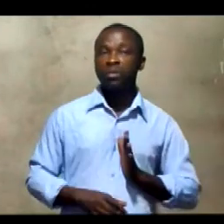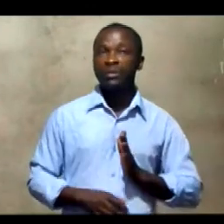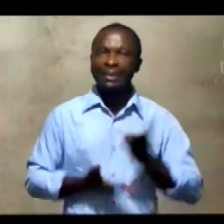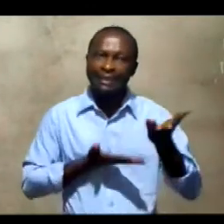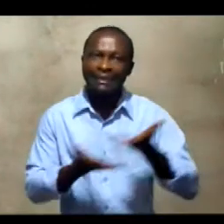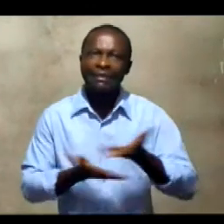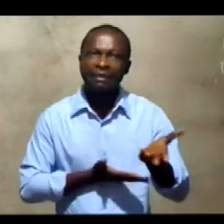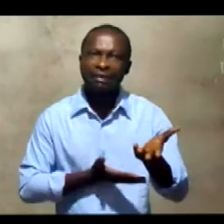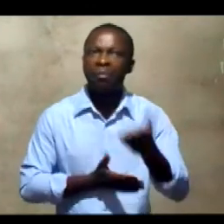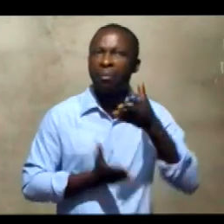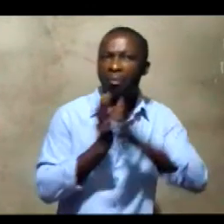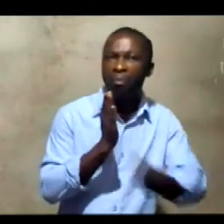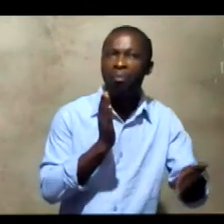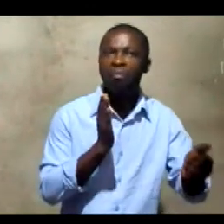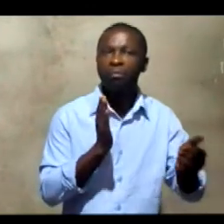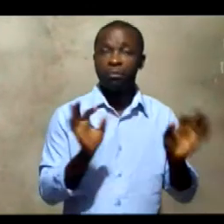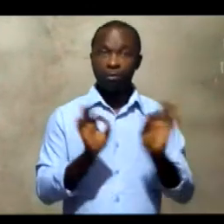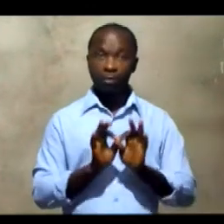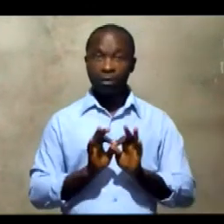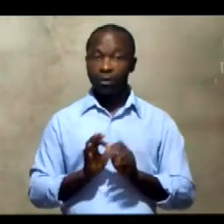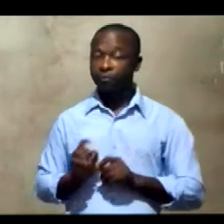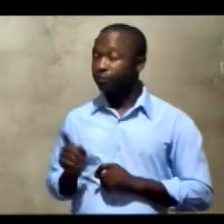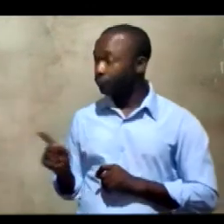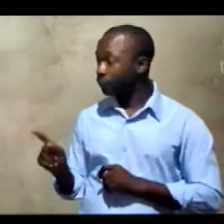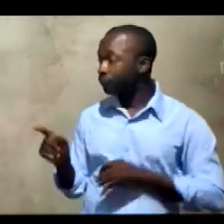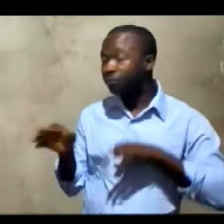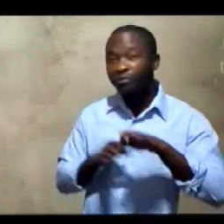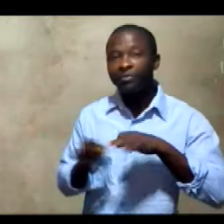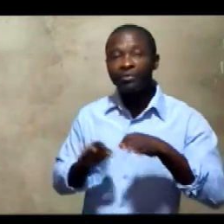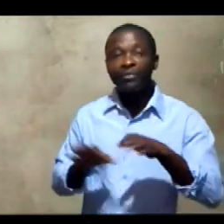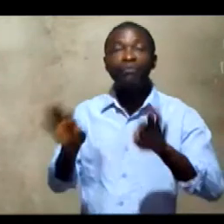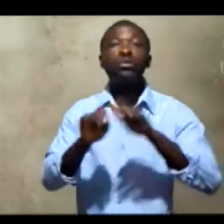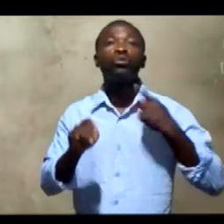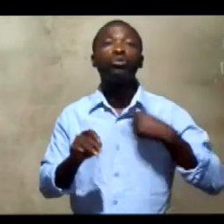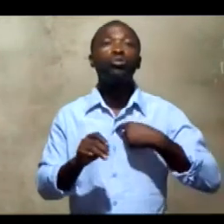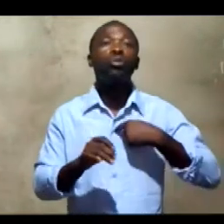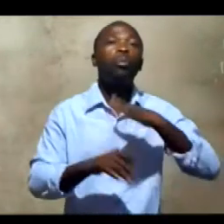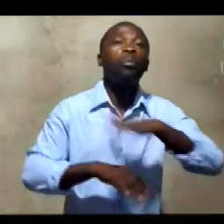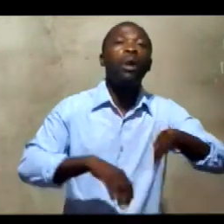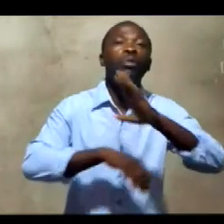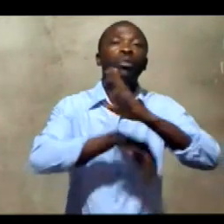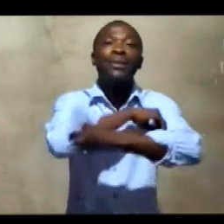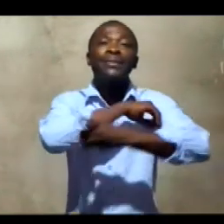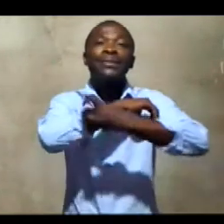Il est question pour nous de manière spécifique de vérifier dans chaque démembrement départemental